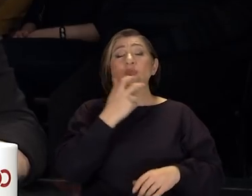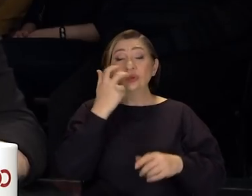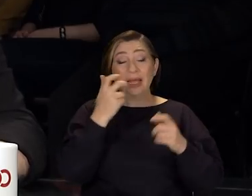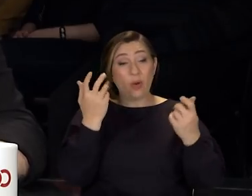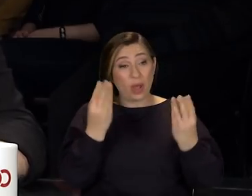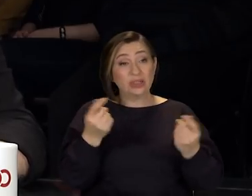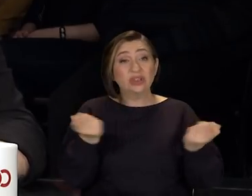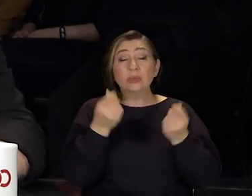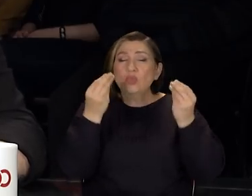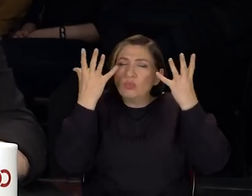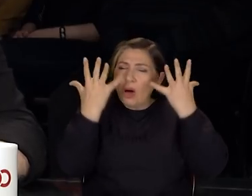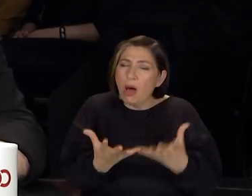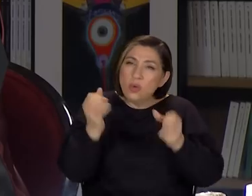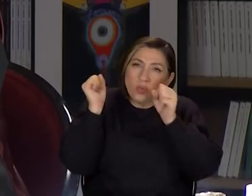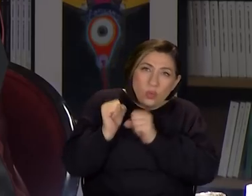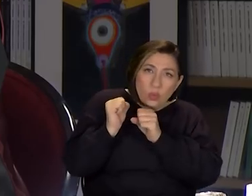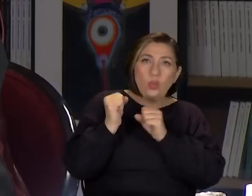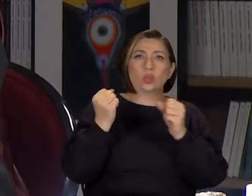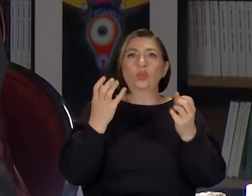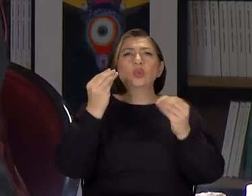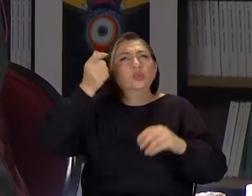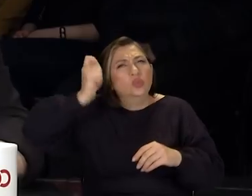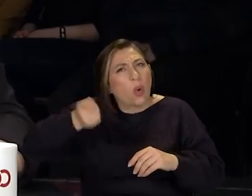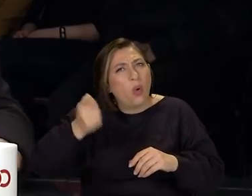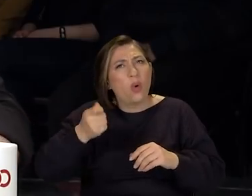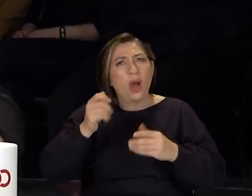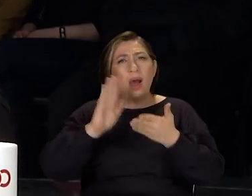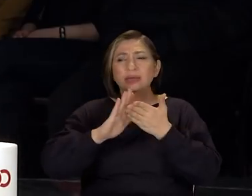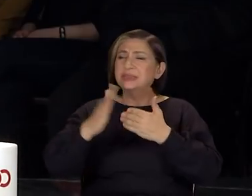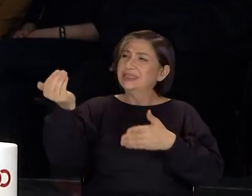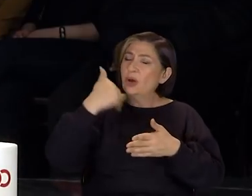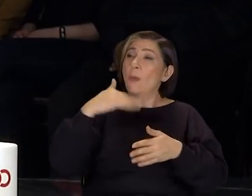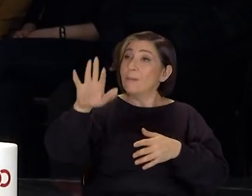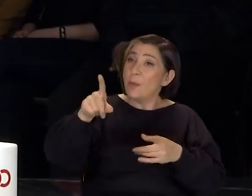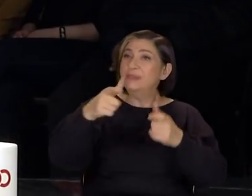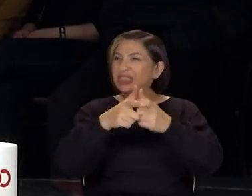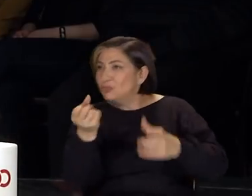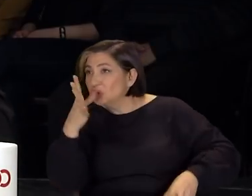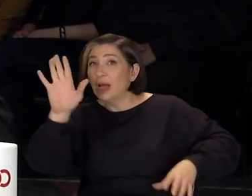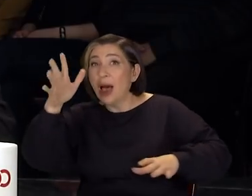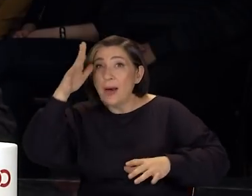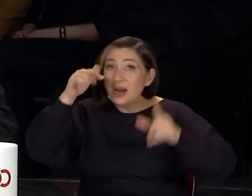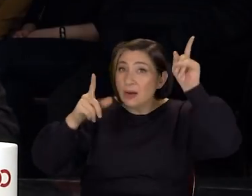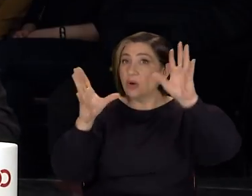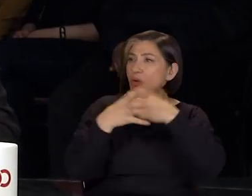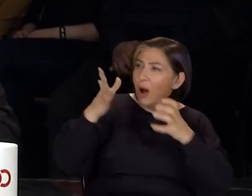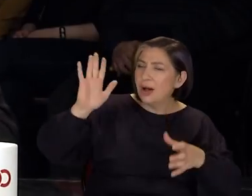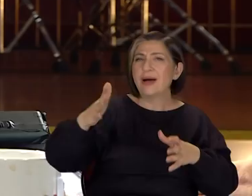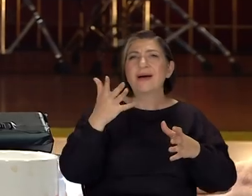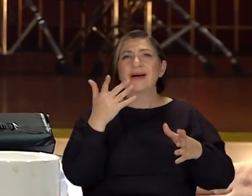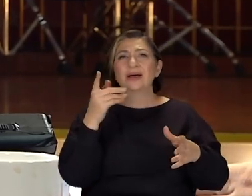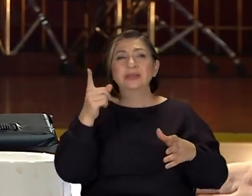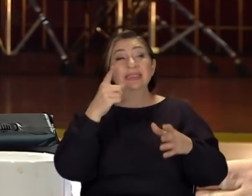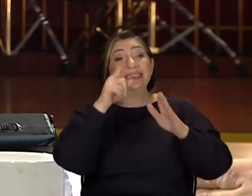çalışmak da çok büyük bir yük. Gerçekten çok zor. Arkadaşınız geliyor diyor ki bak böyle bir CD çıkmış işte Amerikalı bir grup falan. Tabii